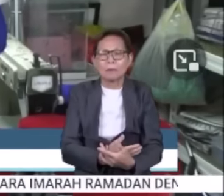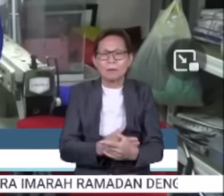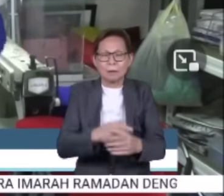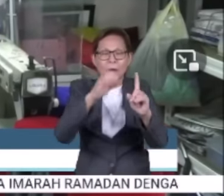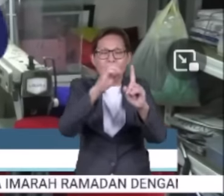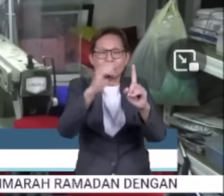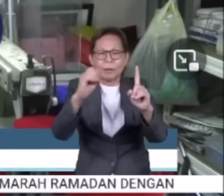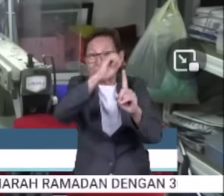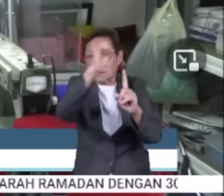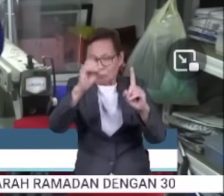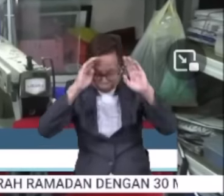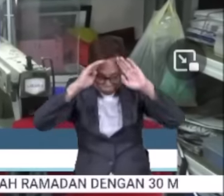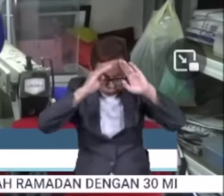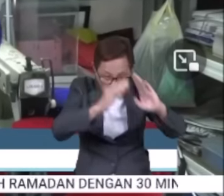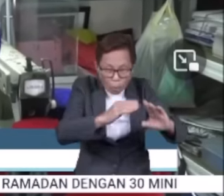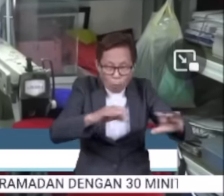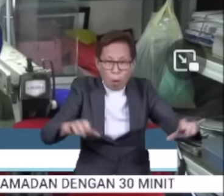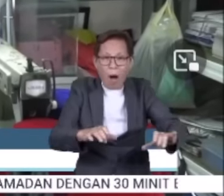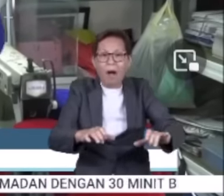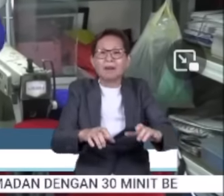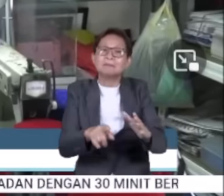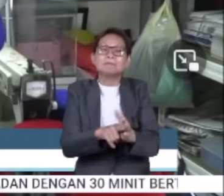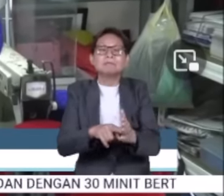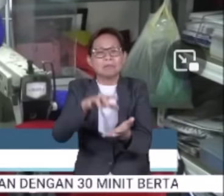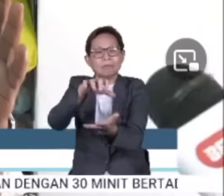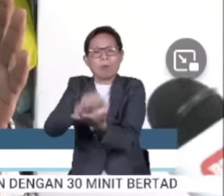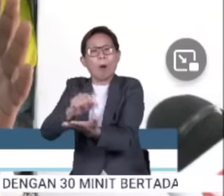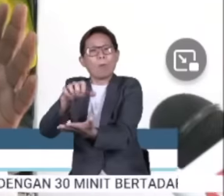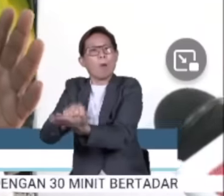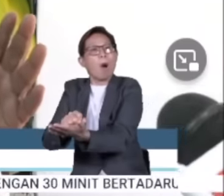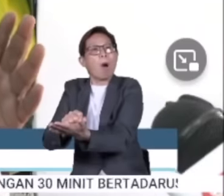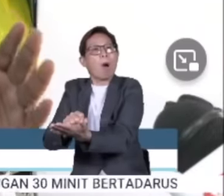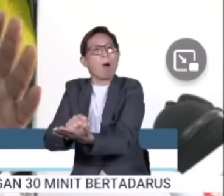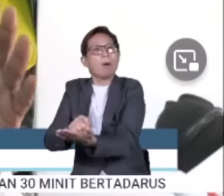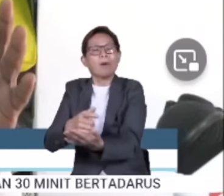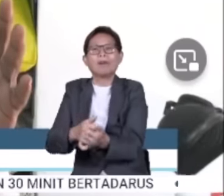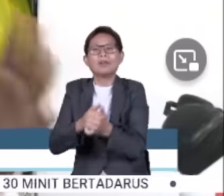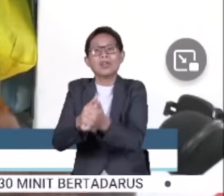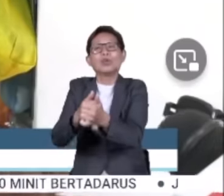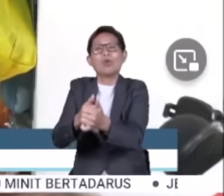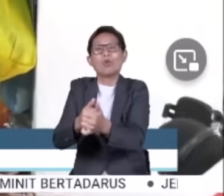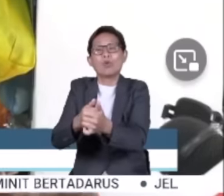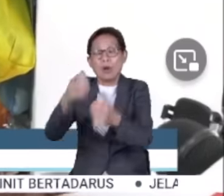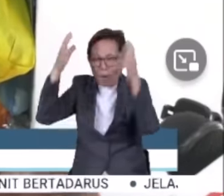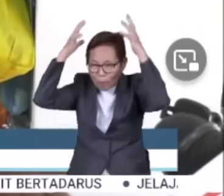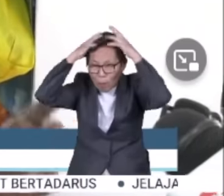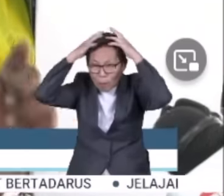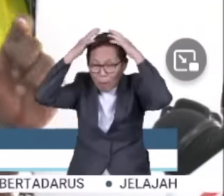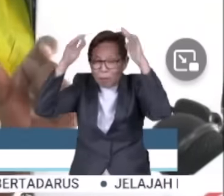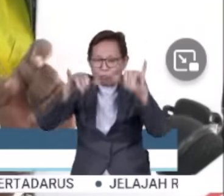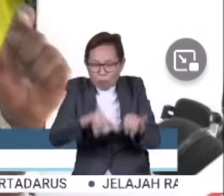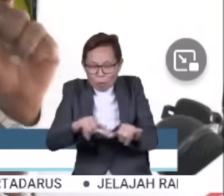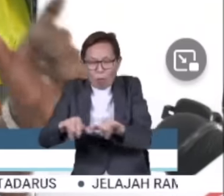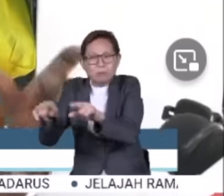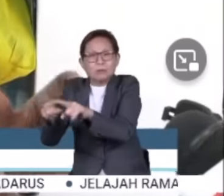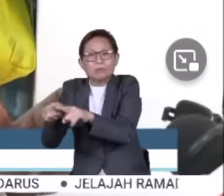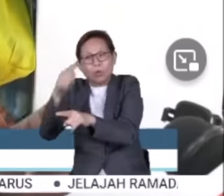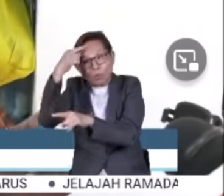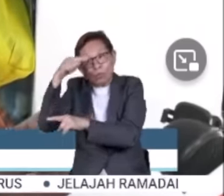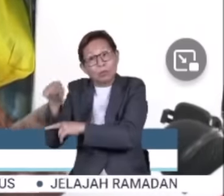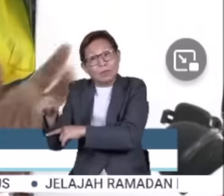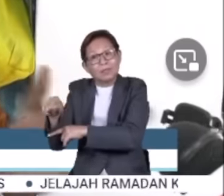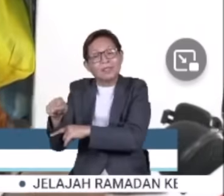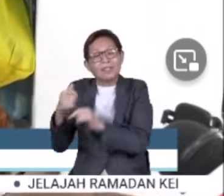fokus. Kita buat customize untuk dia punya, ikut dia punya kepala size, bentuk dia,